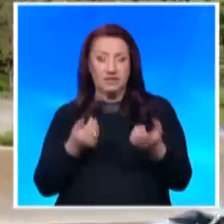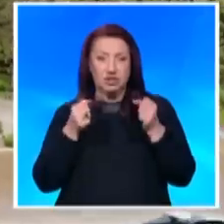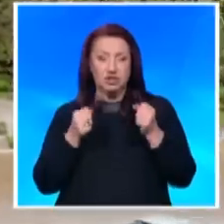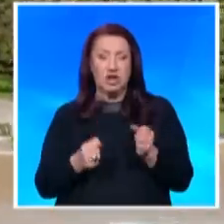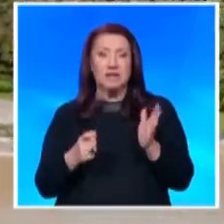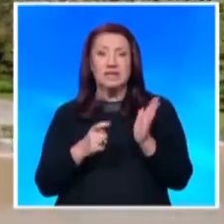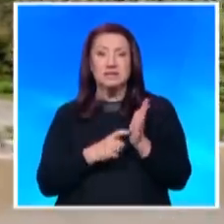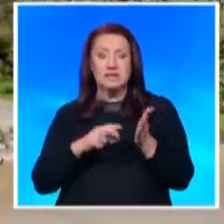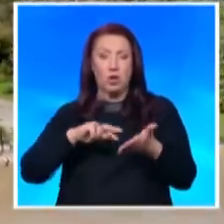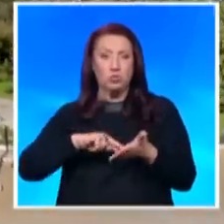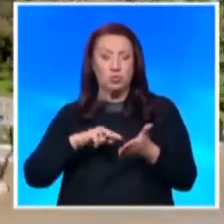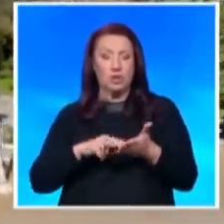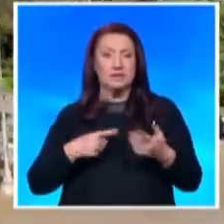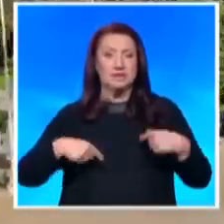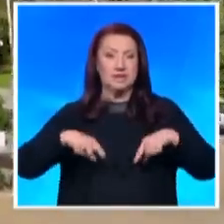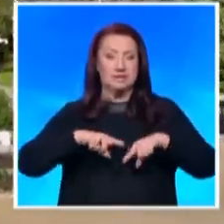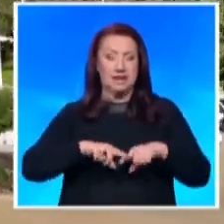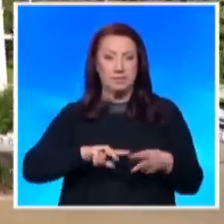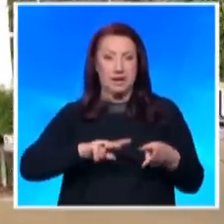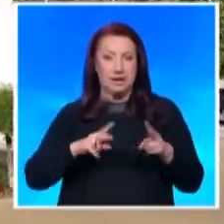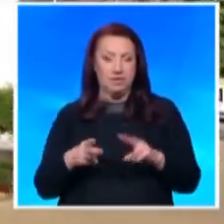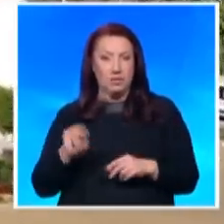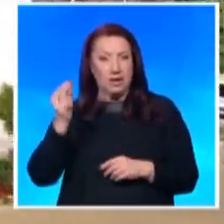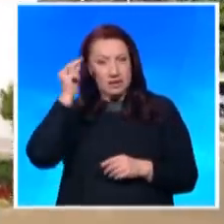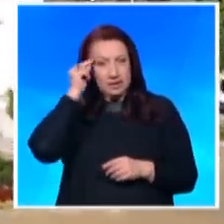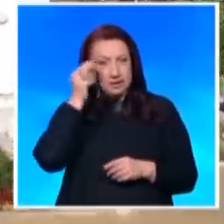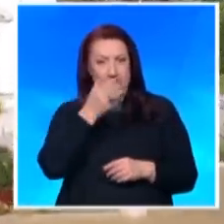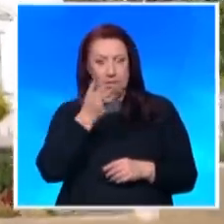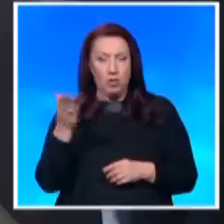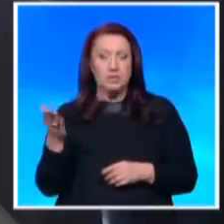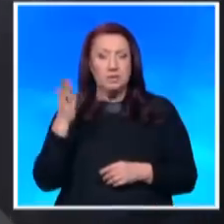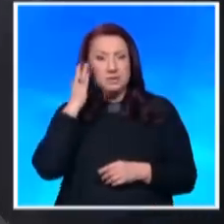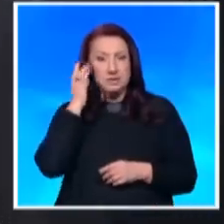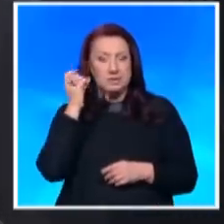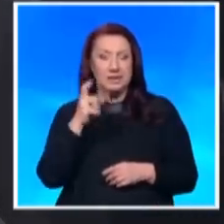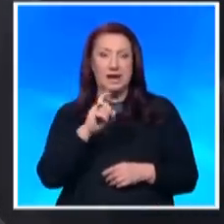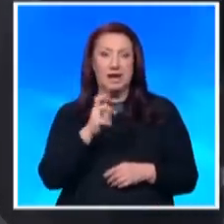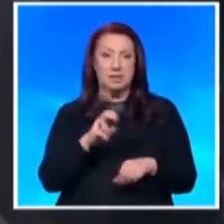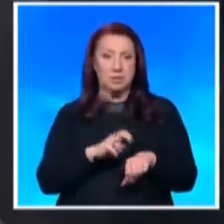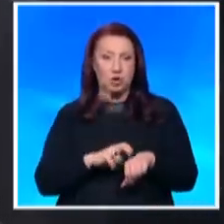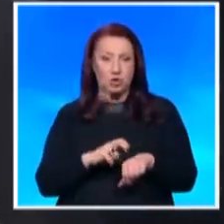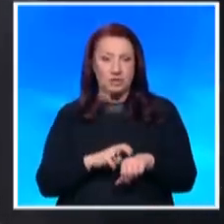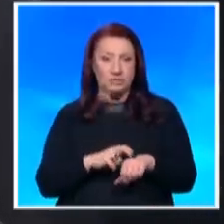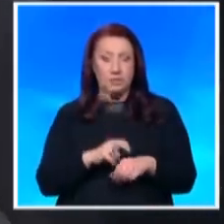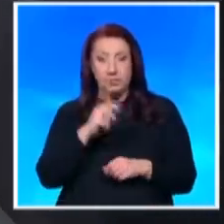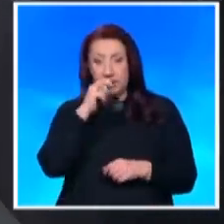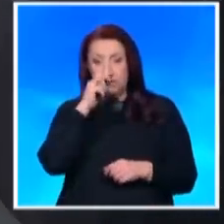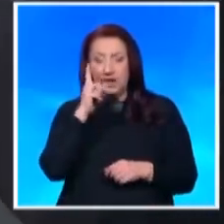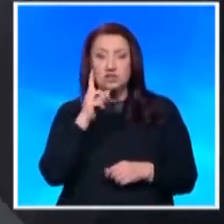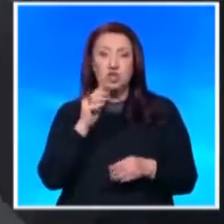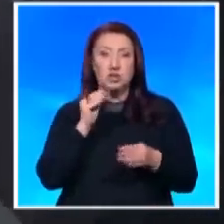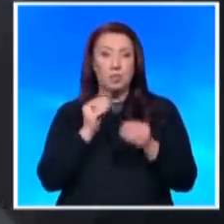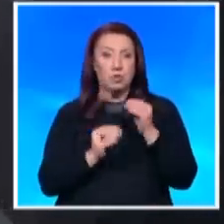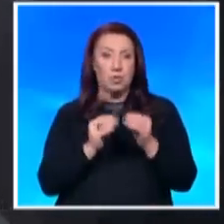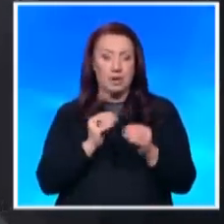за съдебната реформа. Напомни на депутатите премиерът Гълъб Донев. Важният проблем и важната